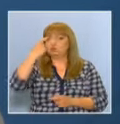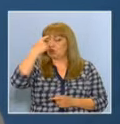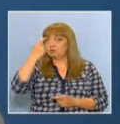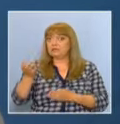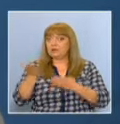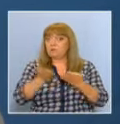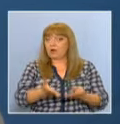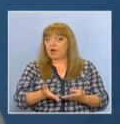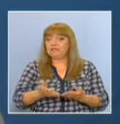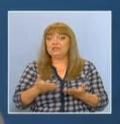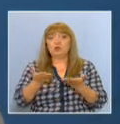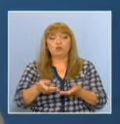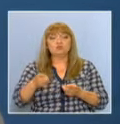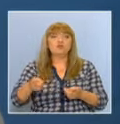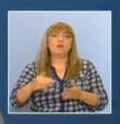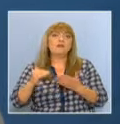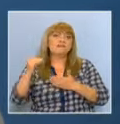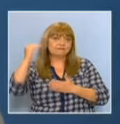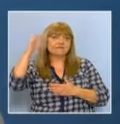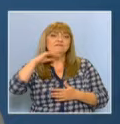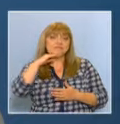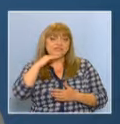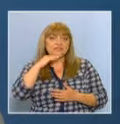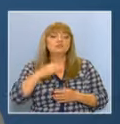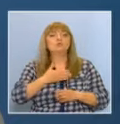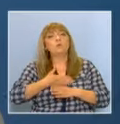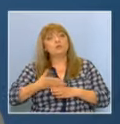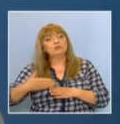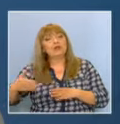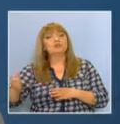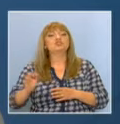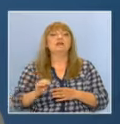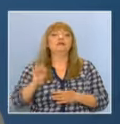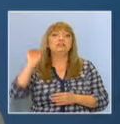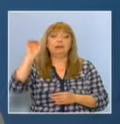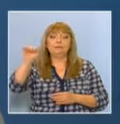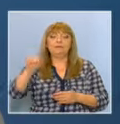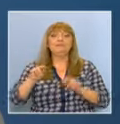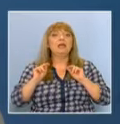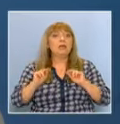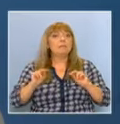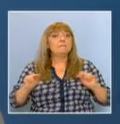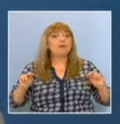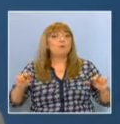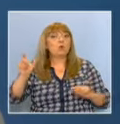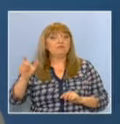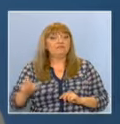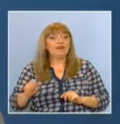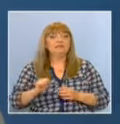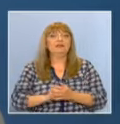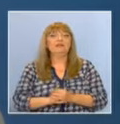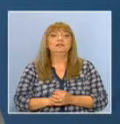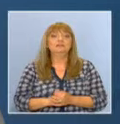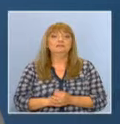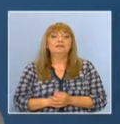лектор. Той е вече на преклонна възраст, но продължава да бъде преподавател в MIT, нали, в